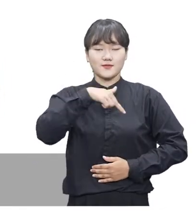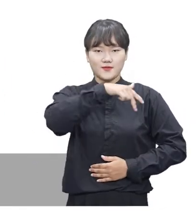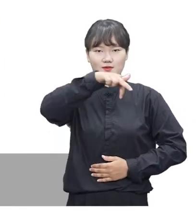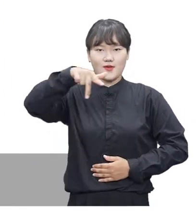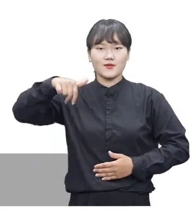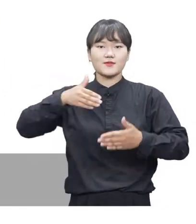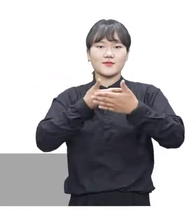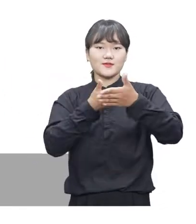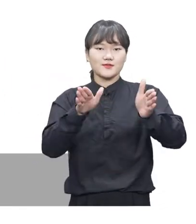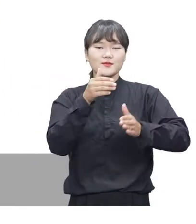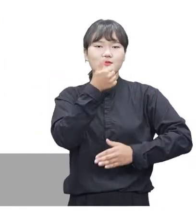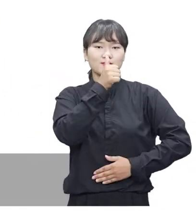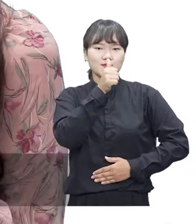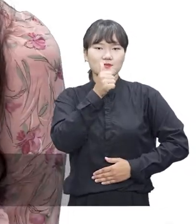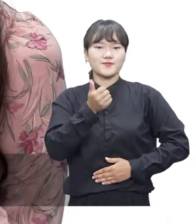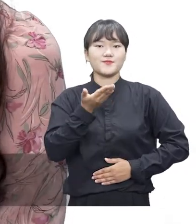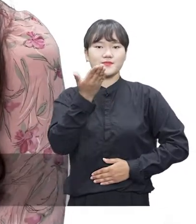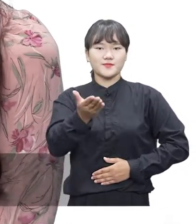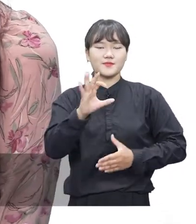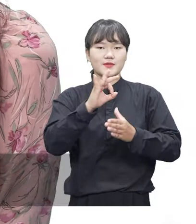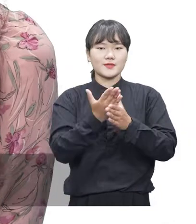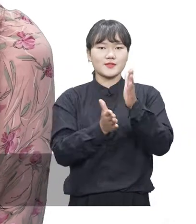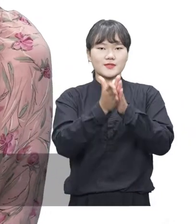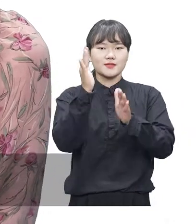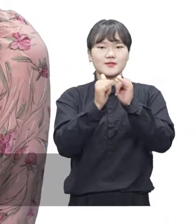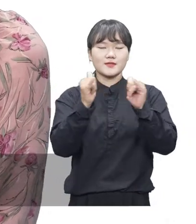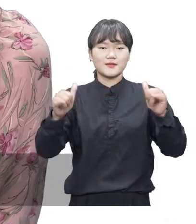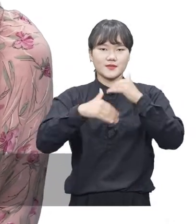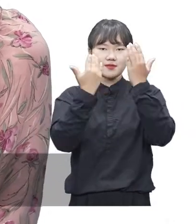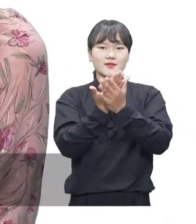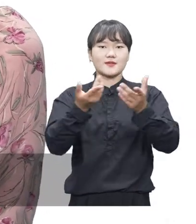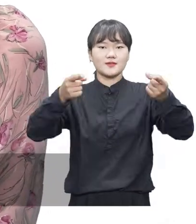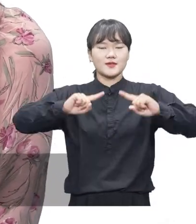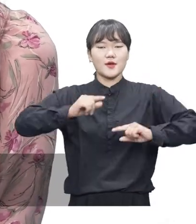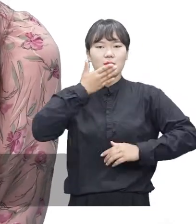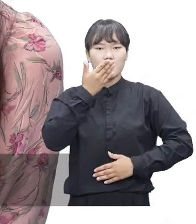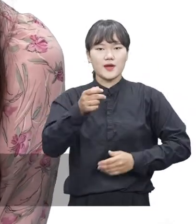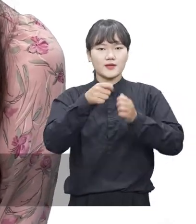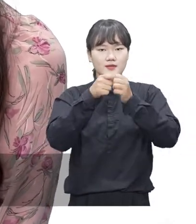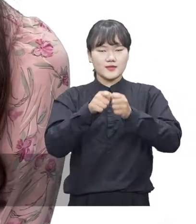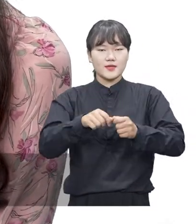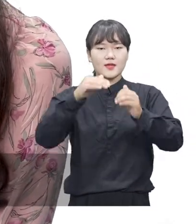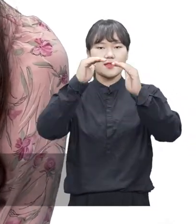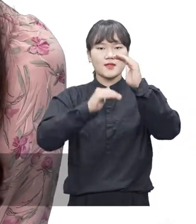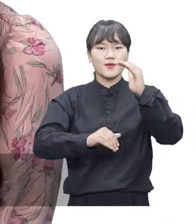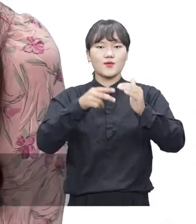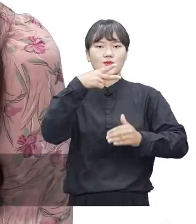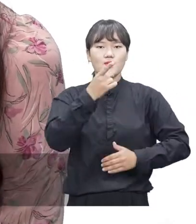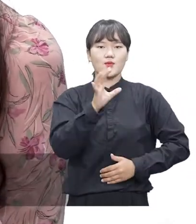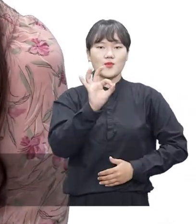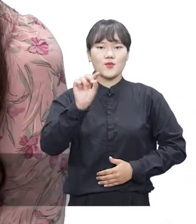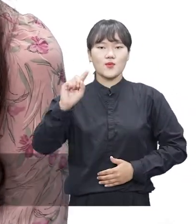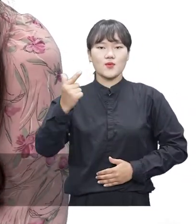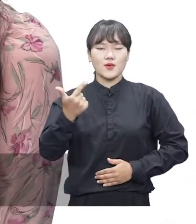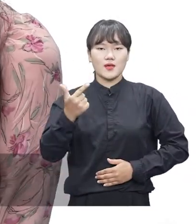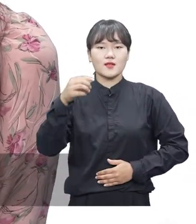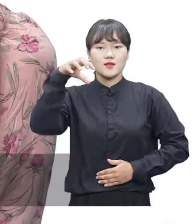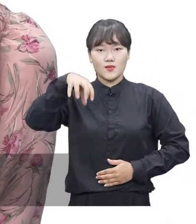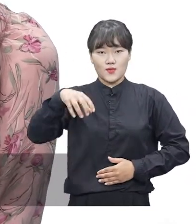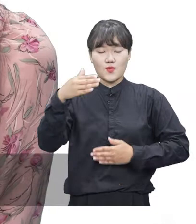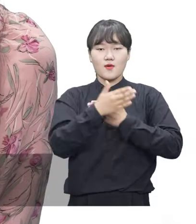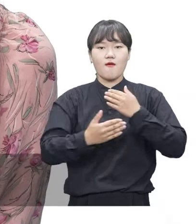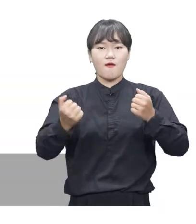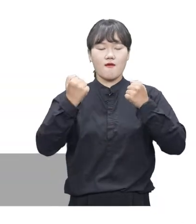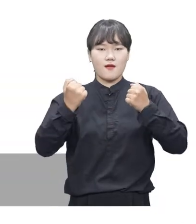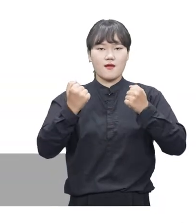건강 워킹 교실을 소개합니다. 안양시민이라면 누구나 참여하실 수 있고요. 자세한 사항은 동안구보건소 건강증진과로